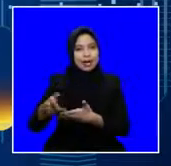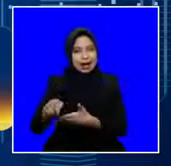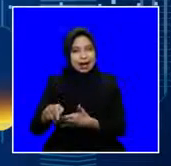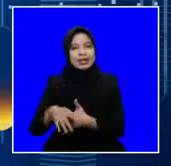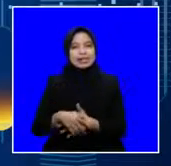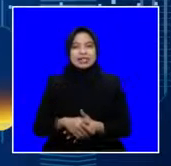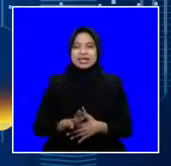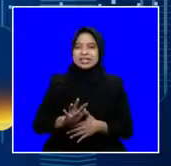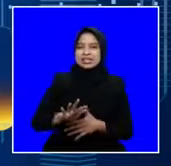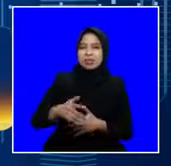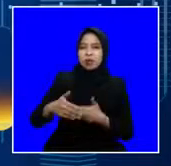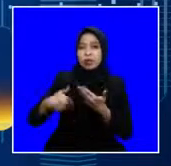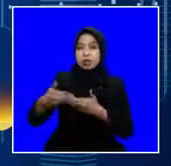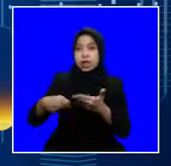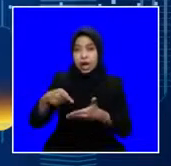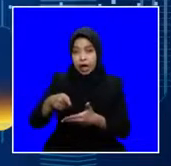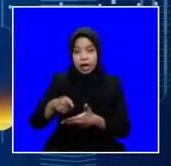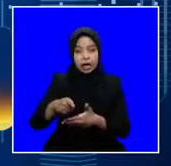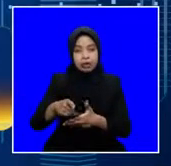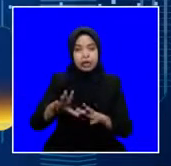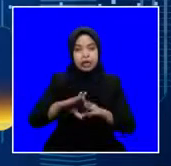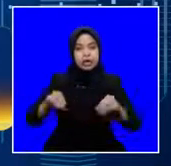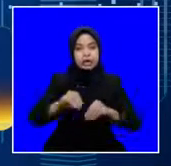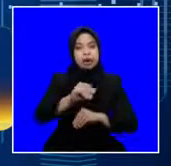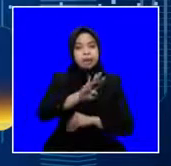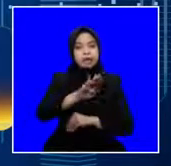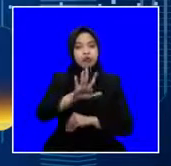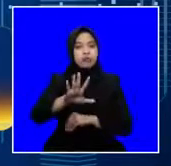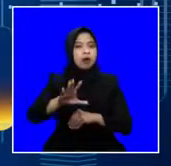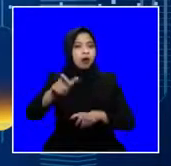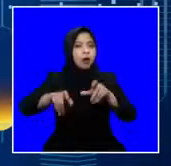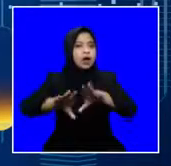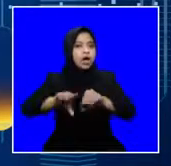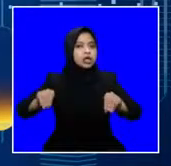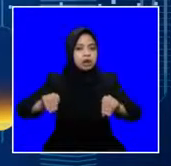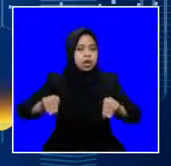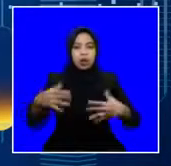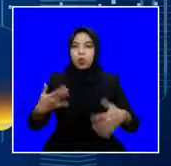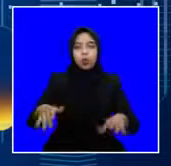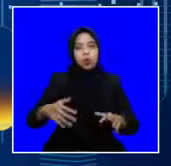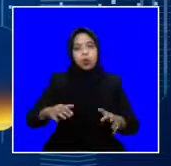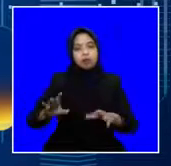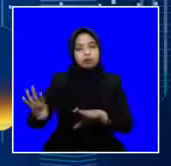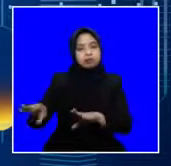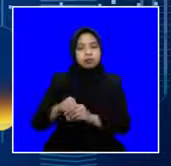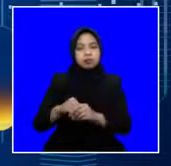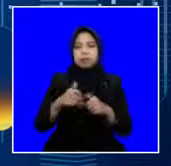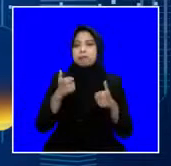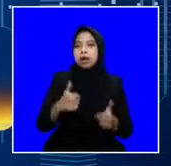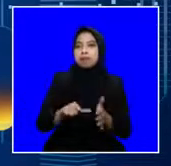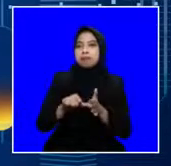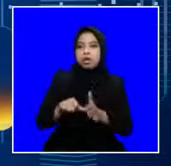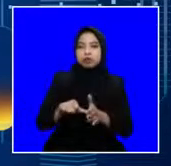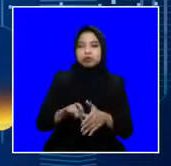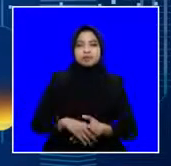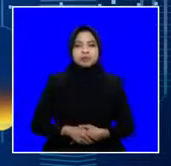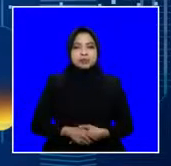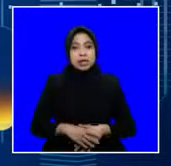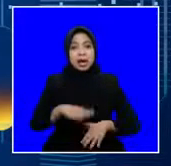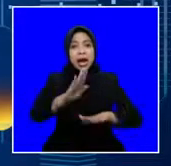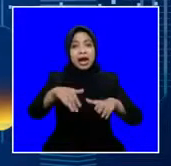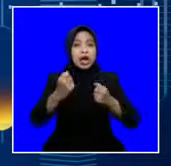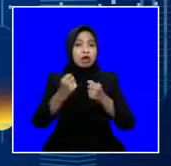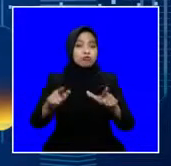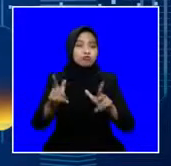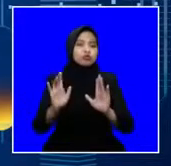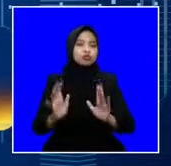rata-rata mempekerjakan 45 karyawan, dan ini saya pikir kontribusi yang cukup besar. Dan sebagian besar alumni